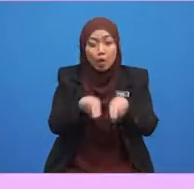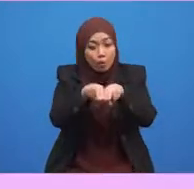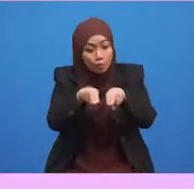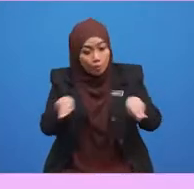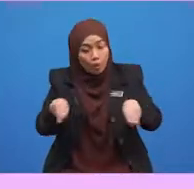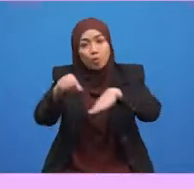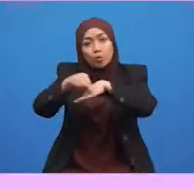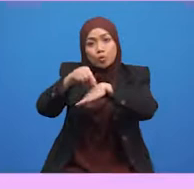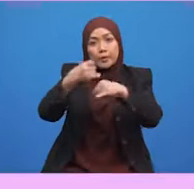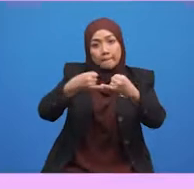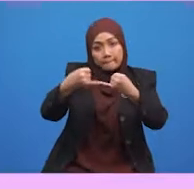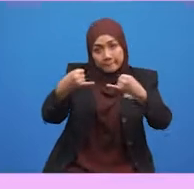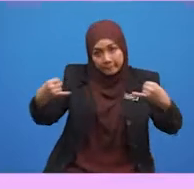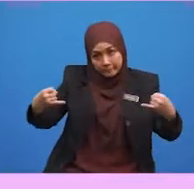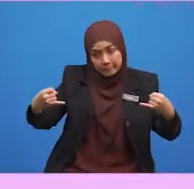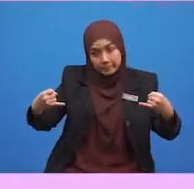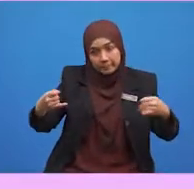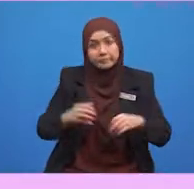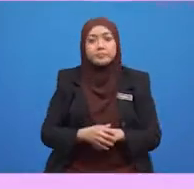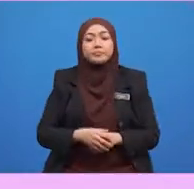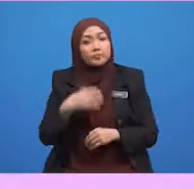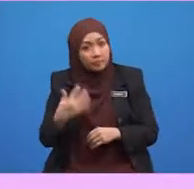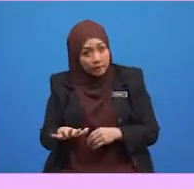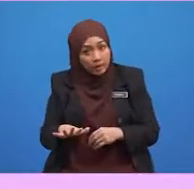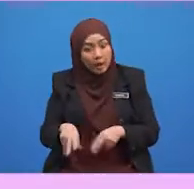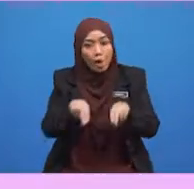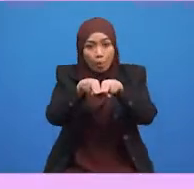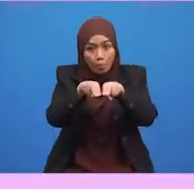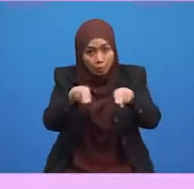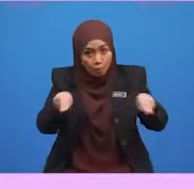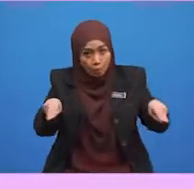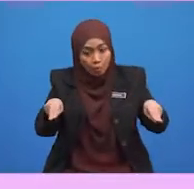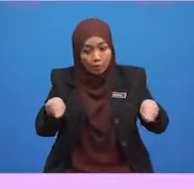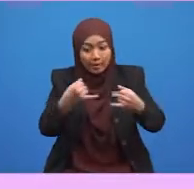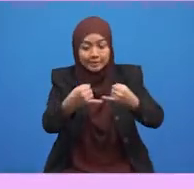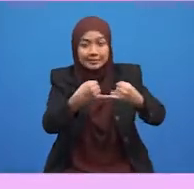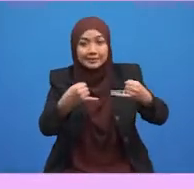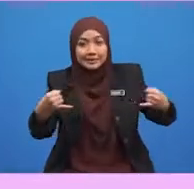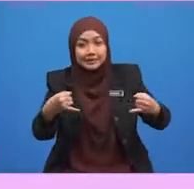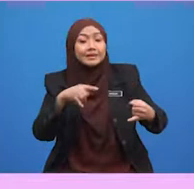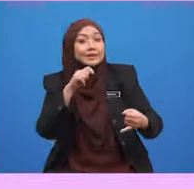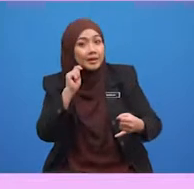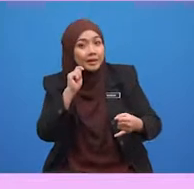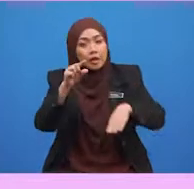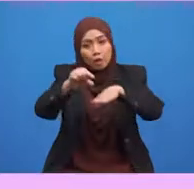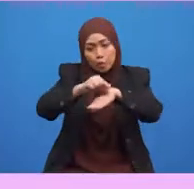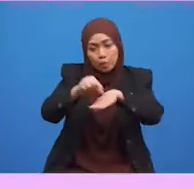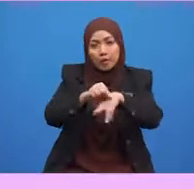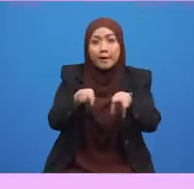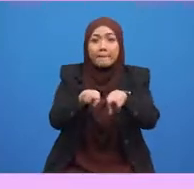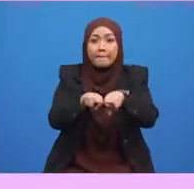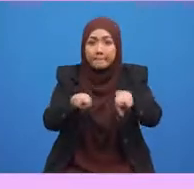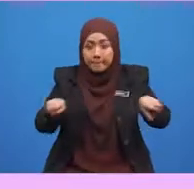benang. Seterusnya, ukur benang yang telah diukur tadi menggunakan